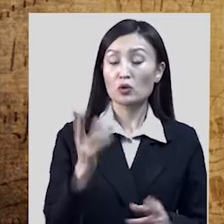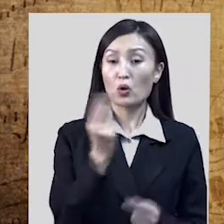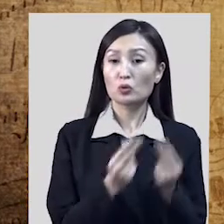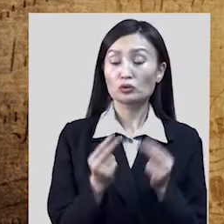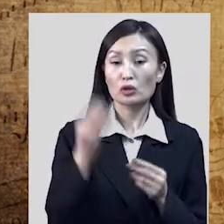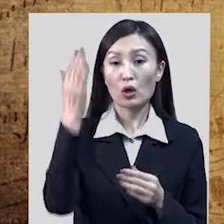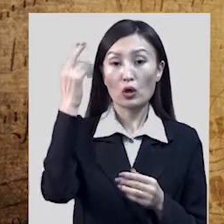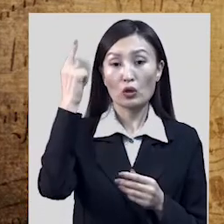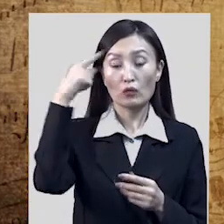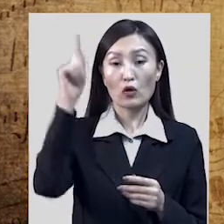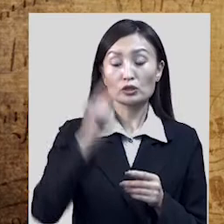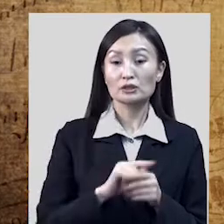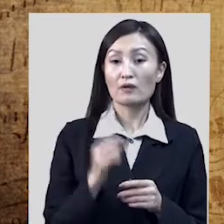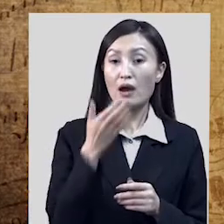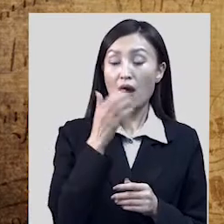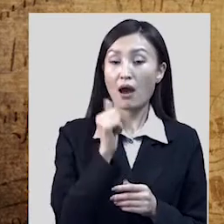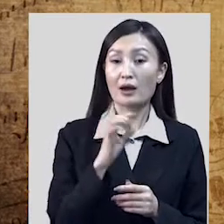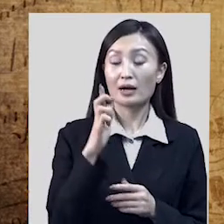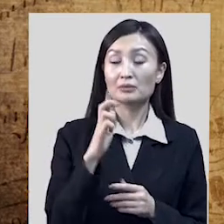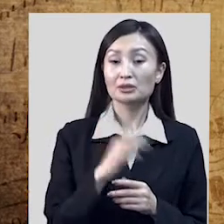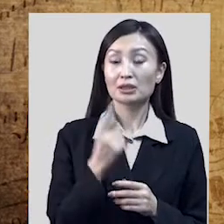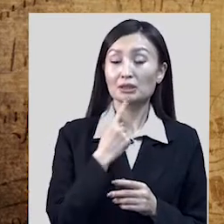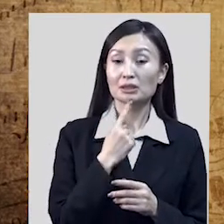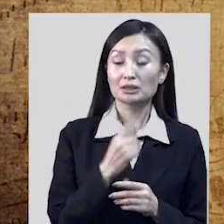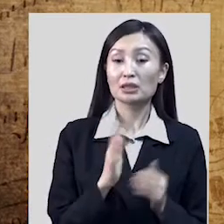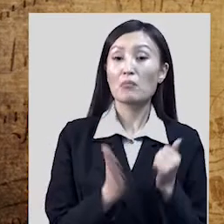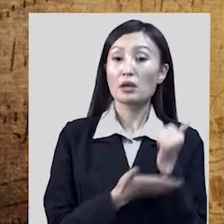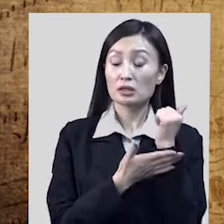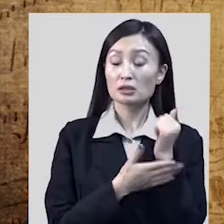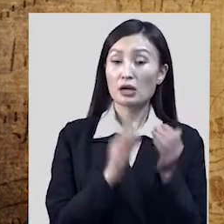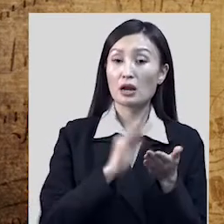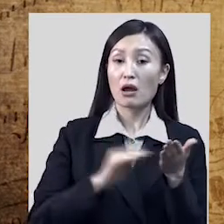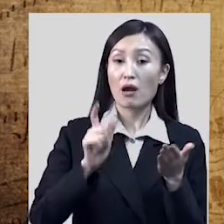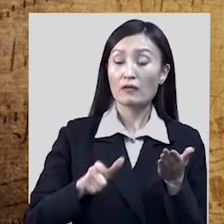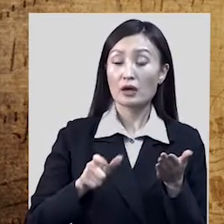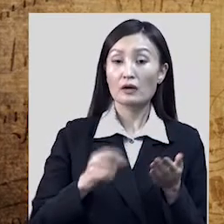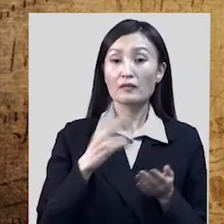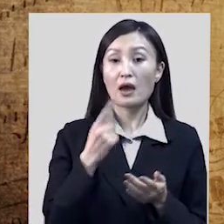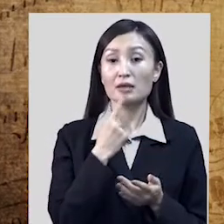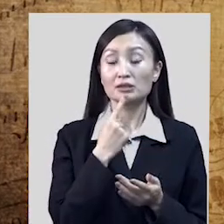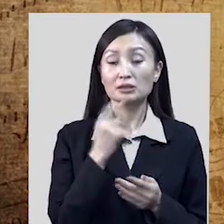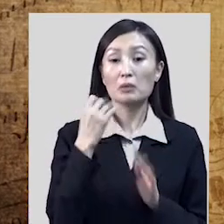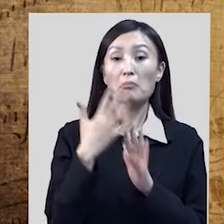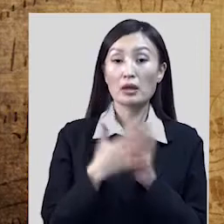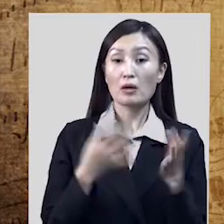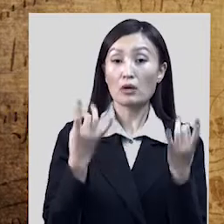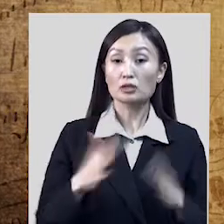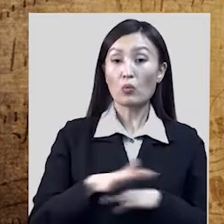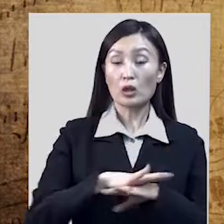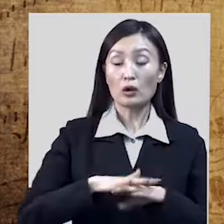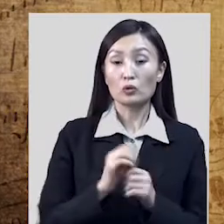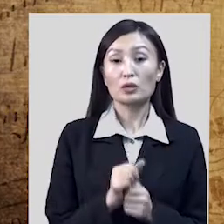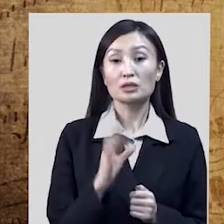на творчество на арабском языке сама нет и поддерживали авторов пишущих своей произведений на языке понятном простому народу